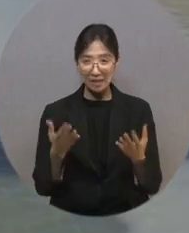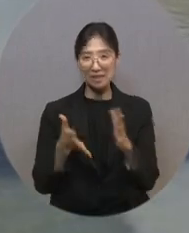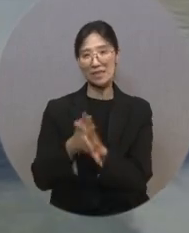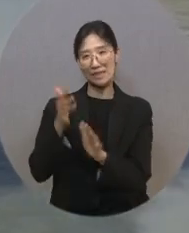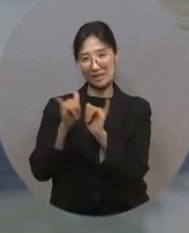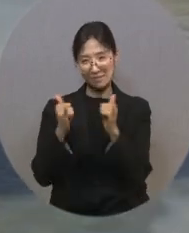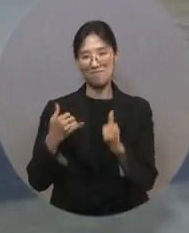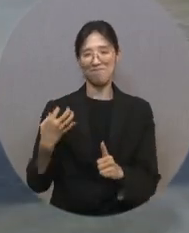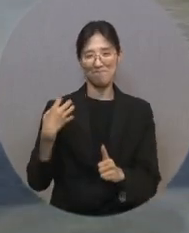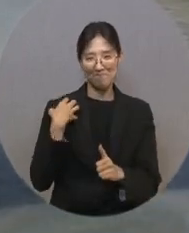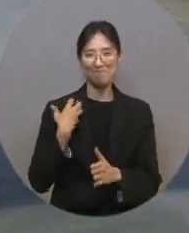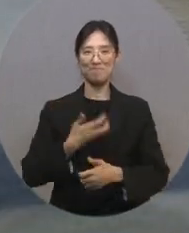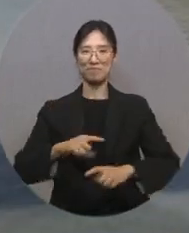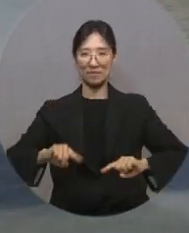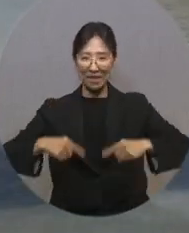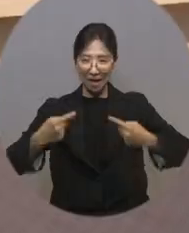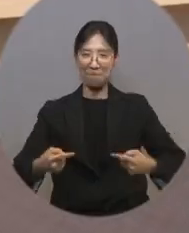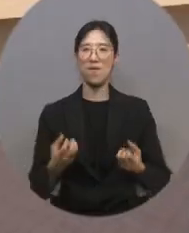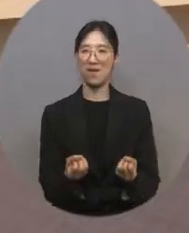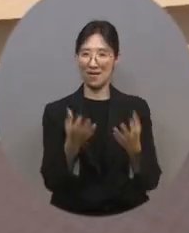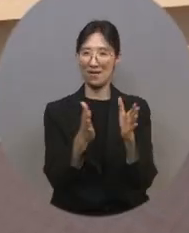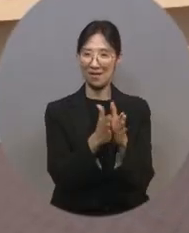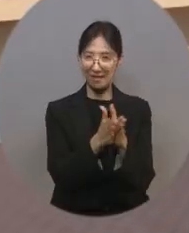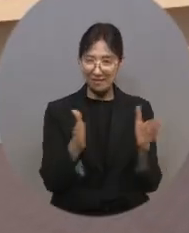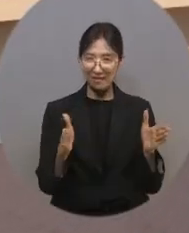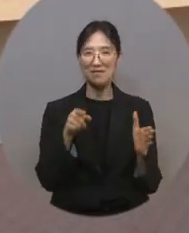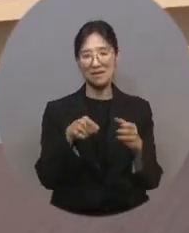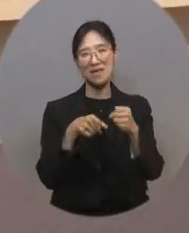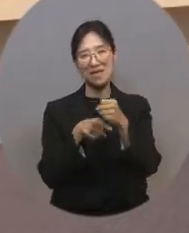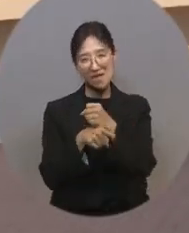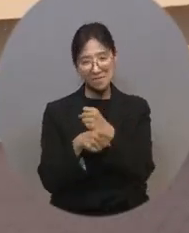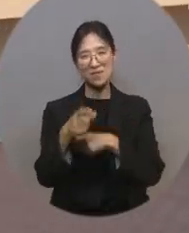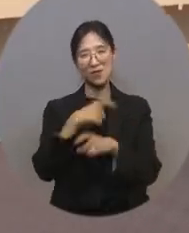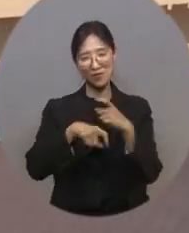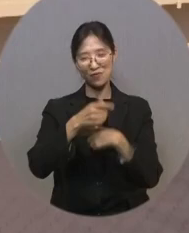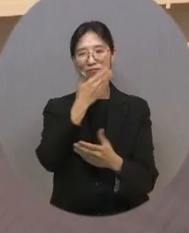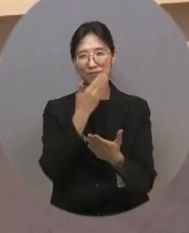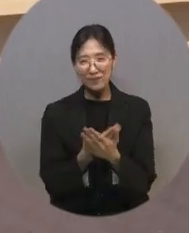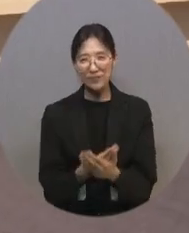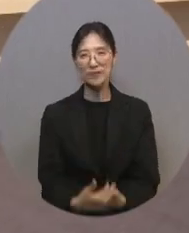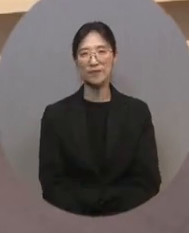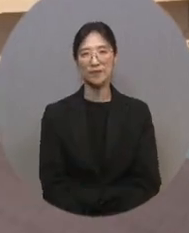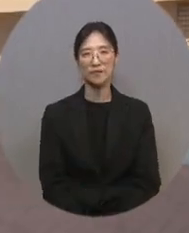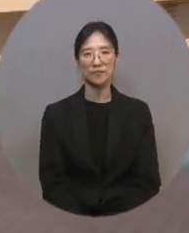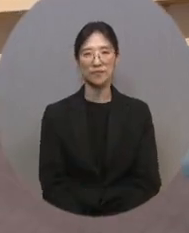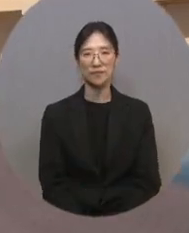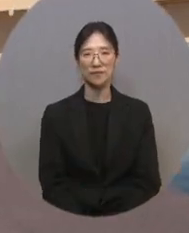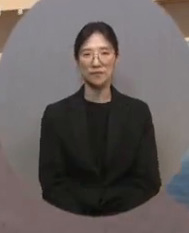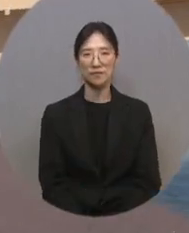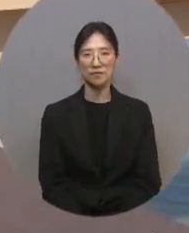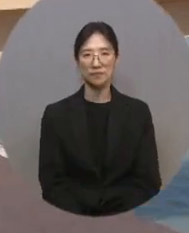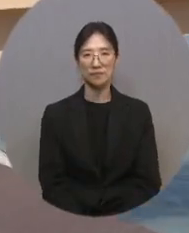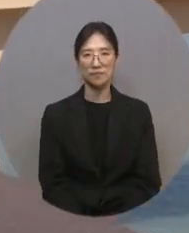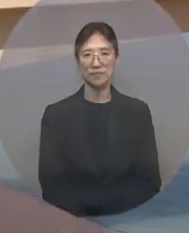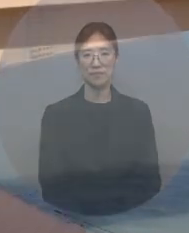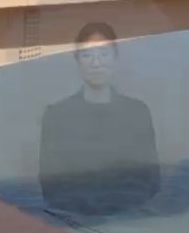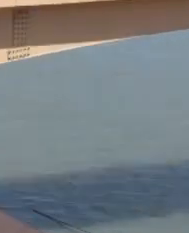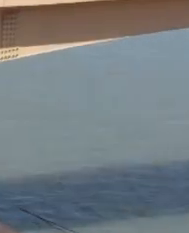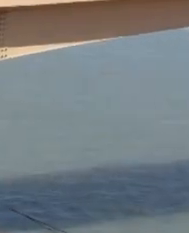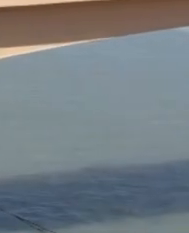시민이 주체적으로 참여하는 행사로 시작돼 그 의미가 더 뜻깊습니다. 복지TV